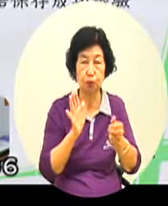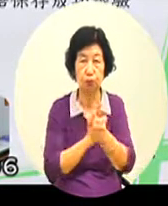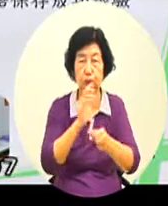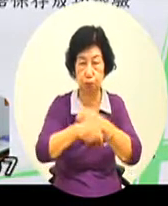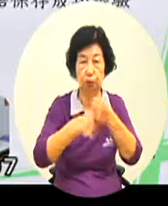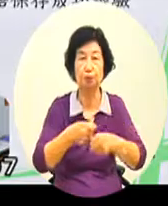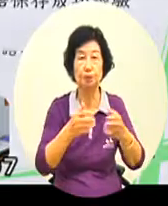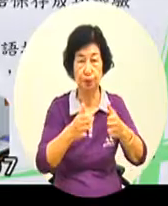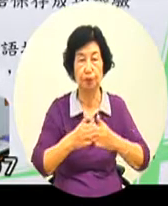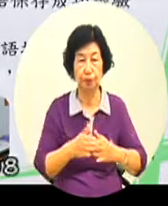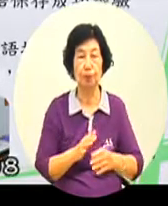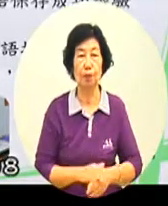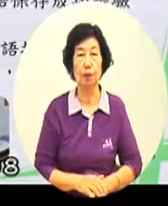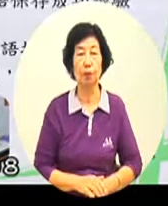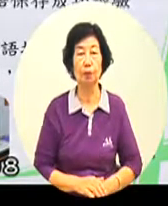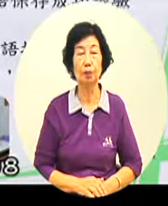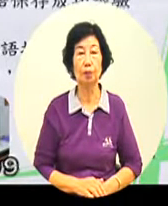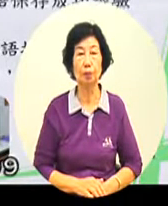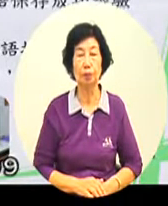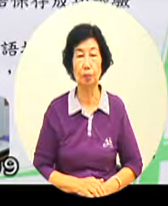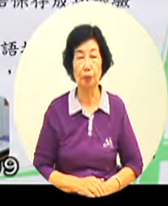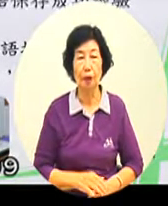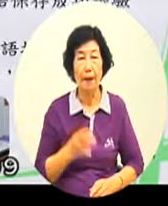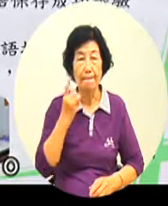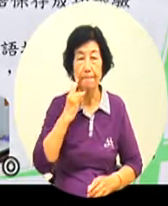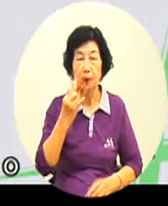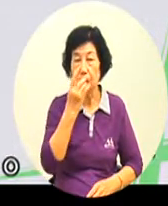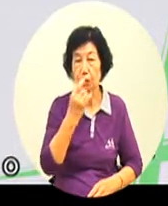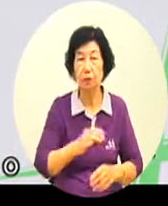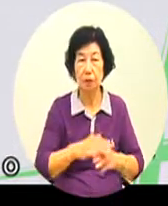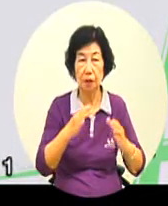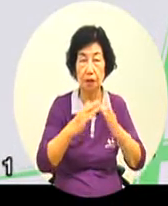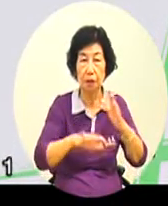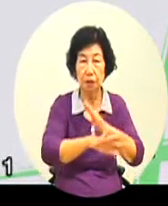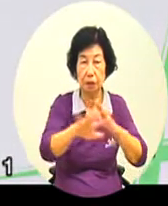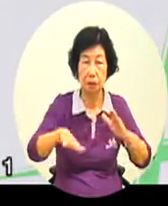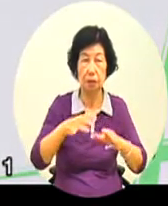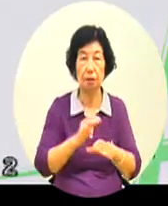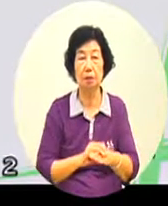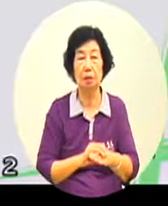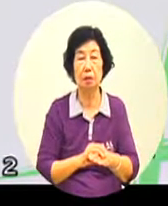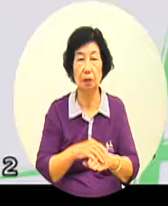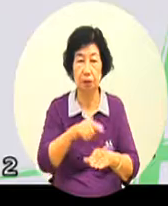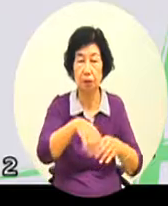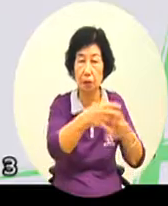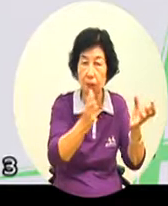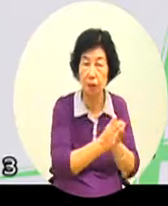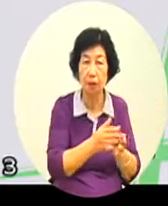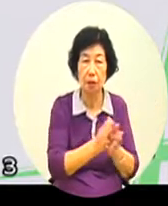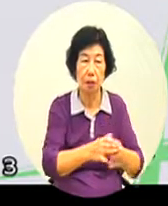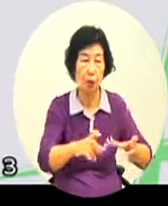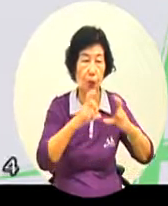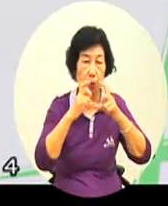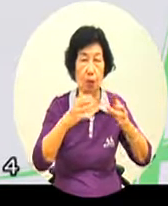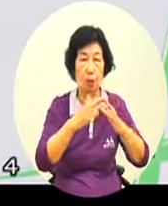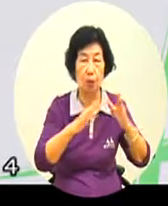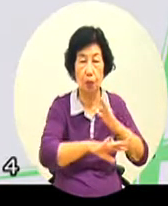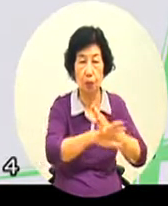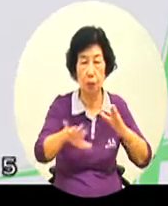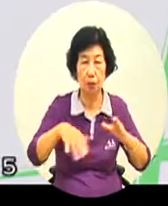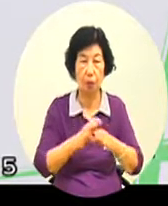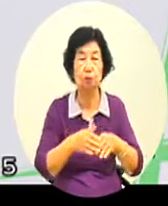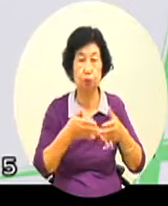那再来呢，在母语的部分，家庭母语的部分也是我们一个重要，回归到家庭里头是最